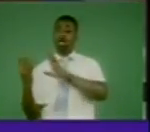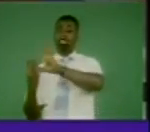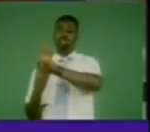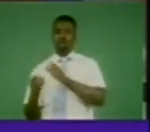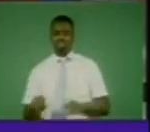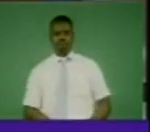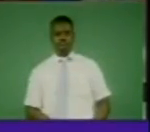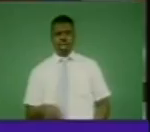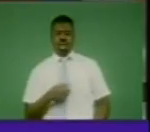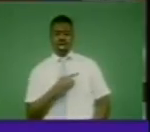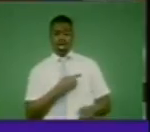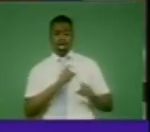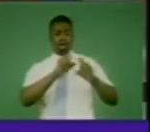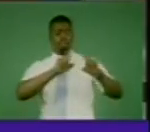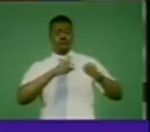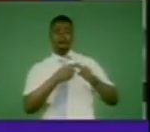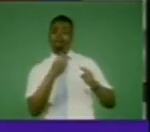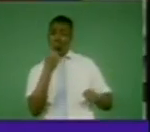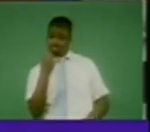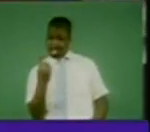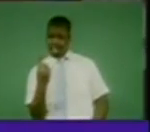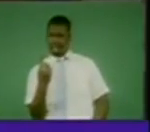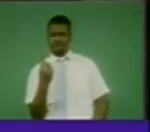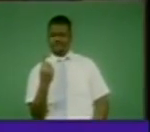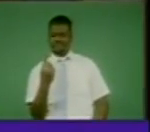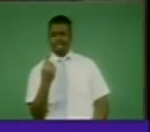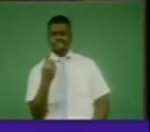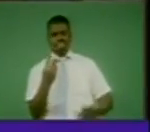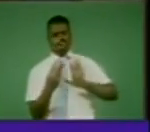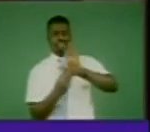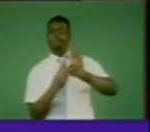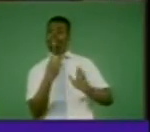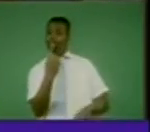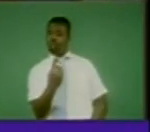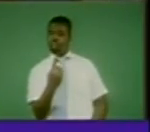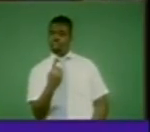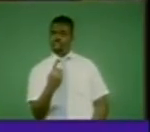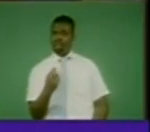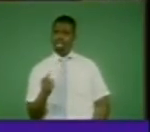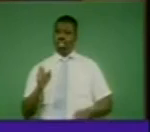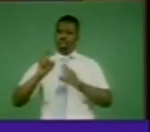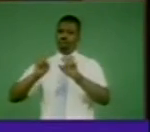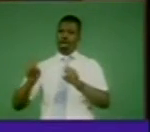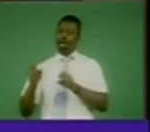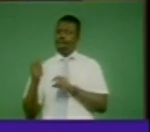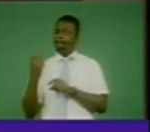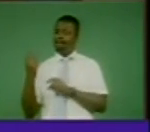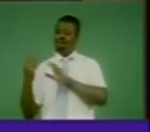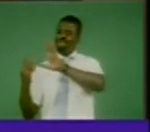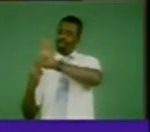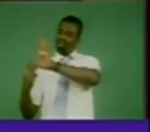181, ibara 181, 182, 183, ibara 188 na